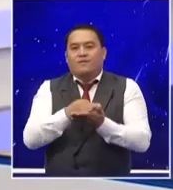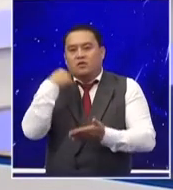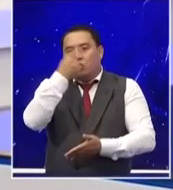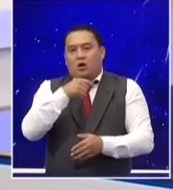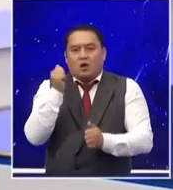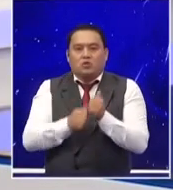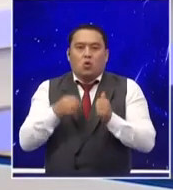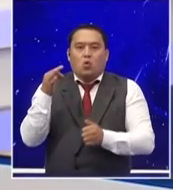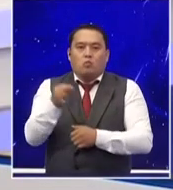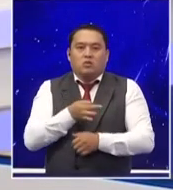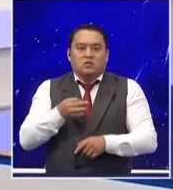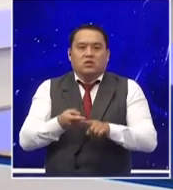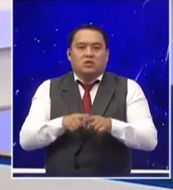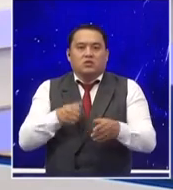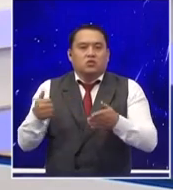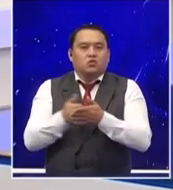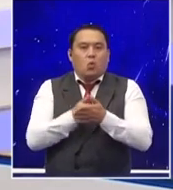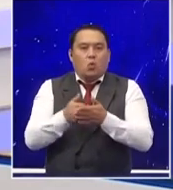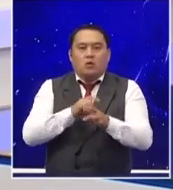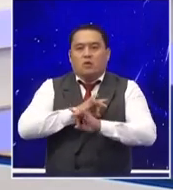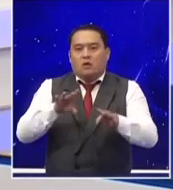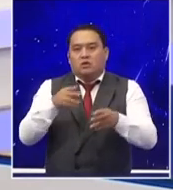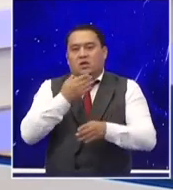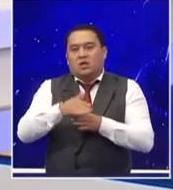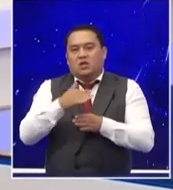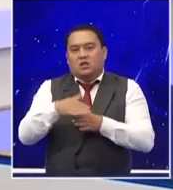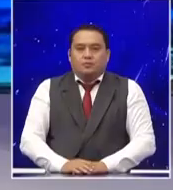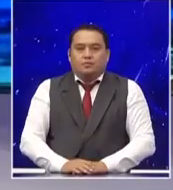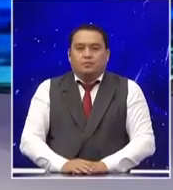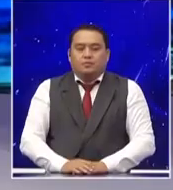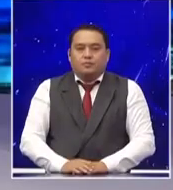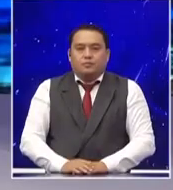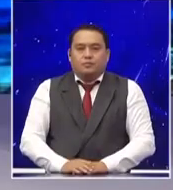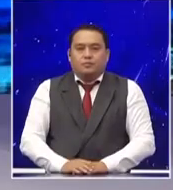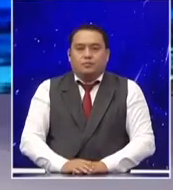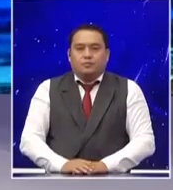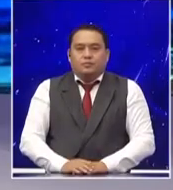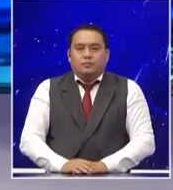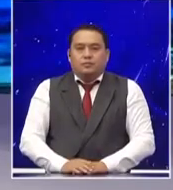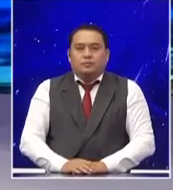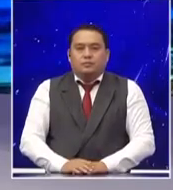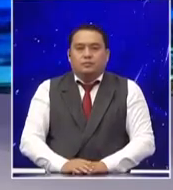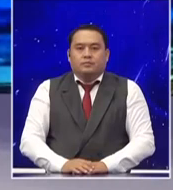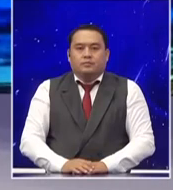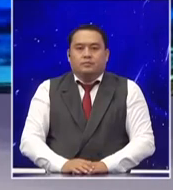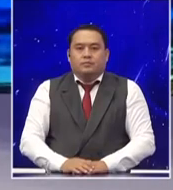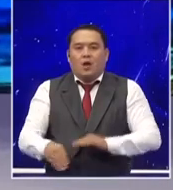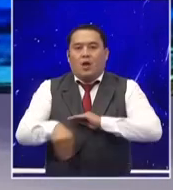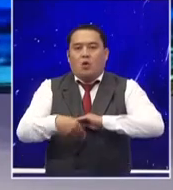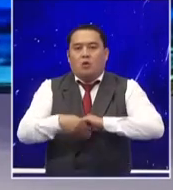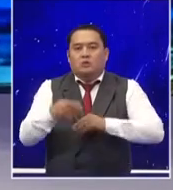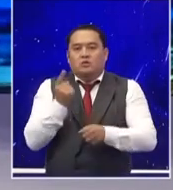каждой области должны донести до граждан а плюсов ипотечного кредитования нет заимствовал